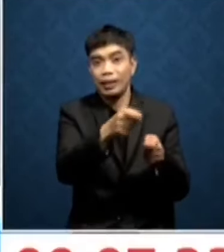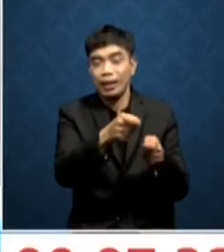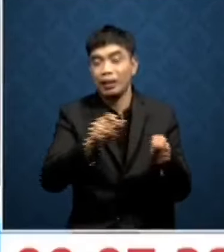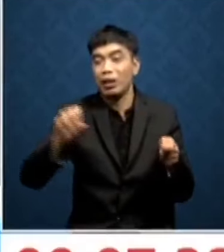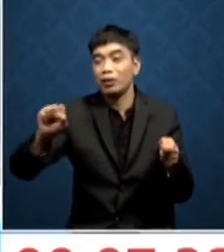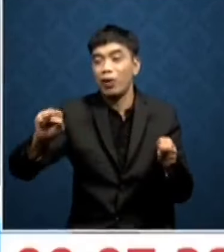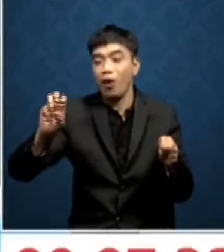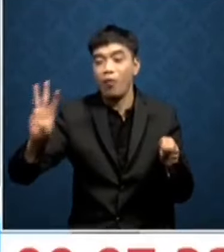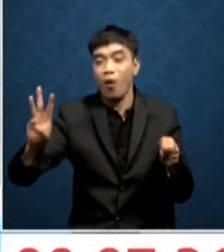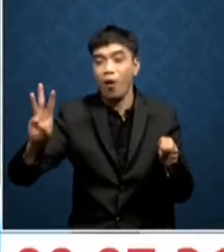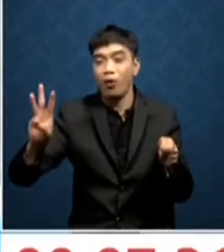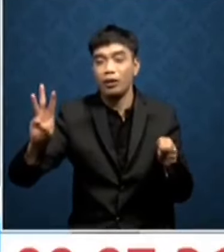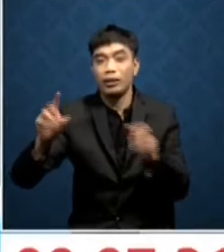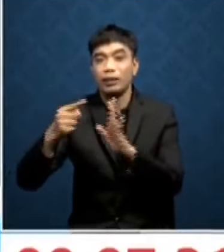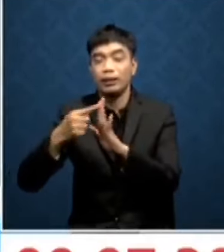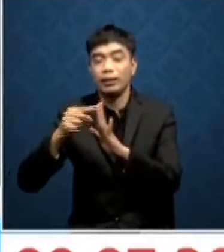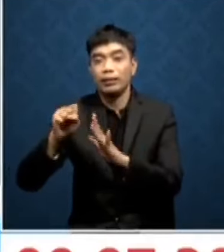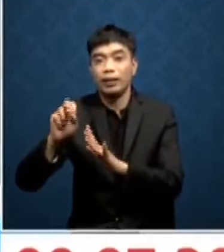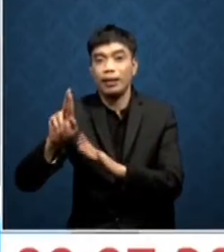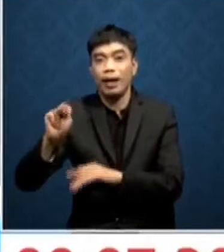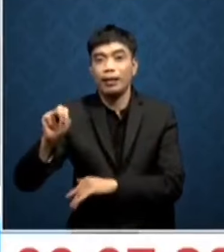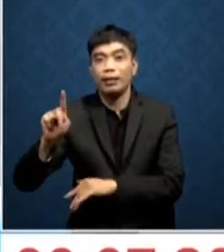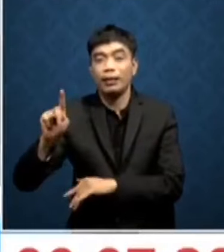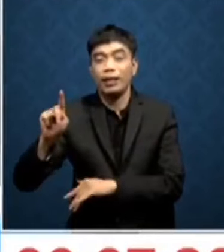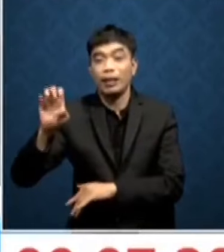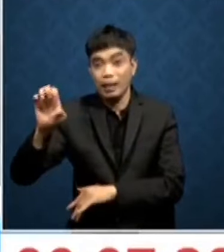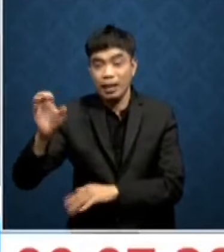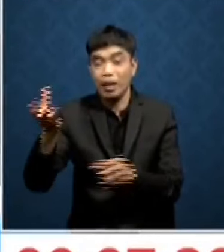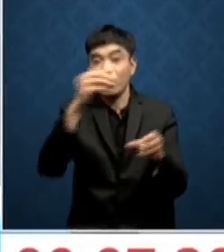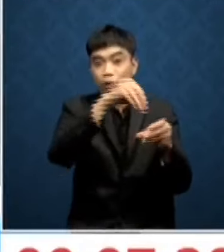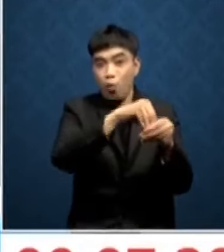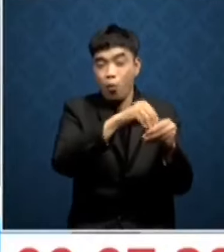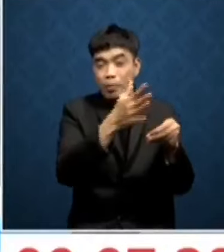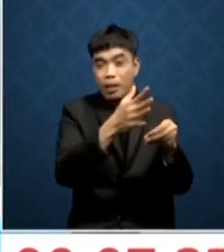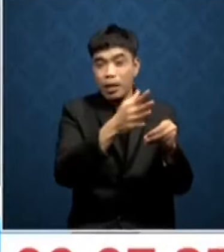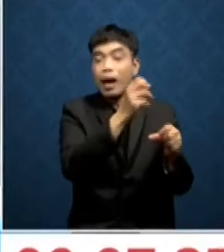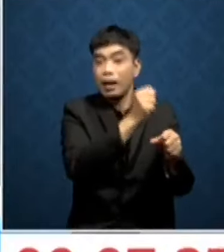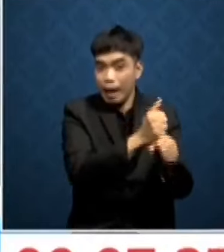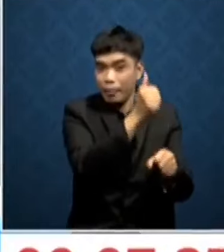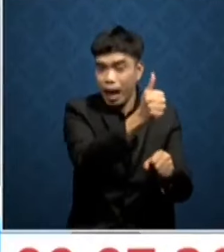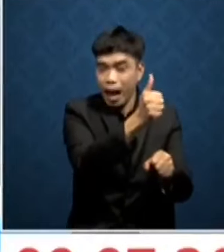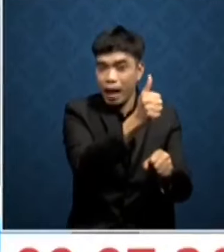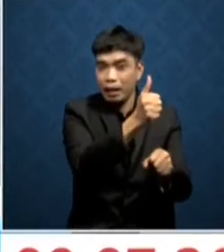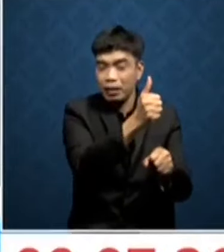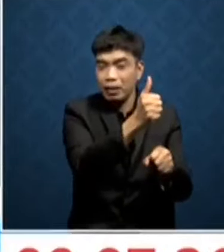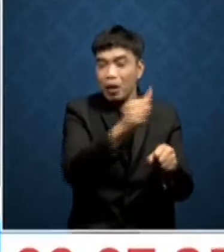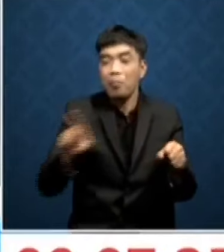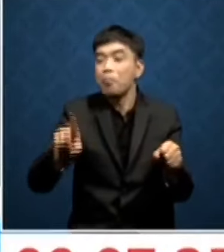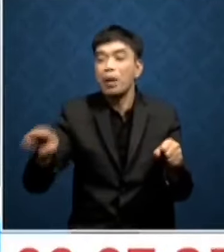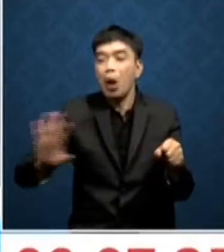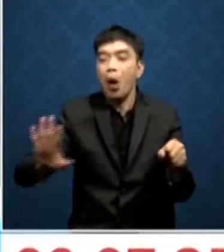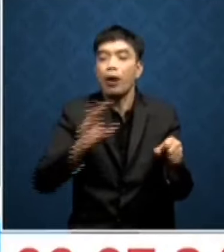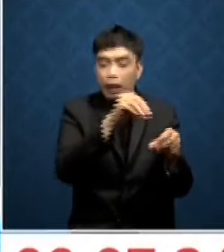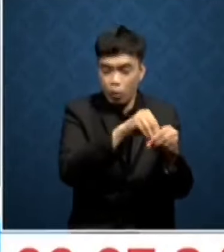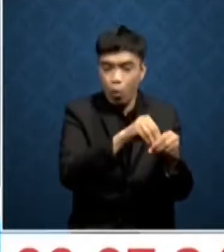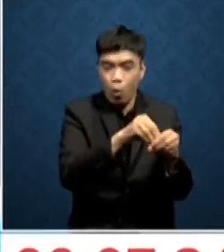เสรณีก็อยู่ได้แล้วทำได้ดีด้วยอันนี้แปลว่าท่านกำลังด้อยฆ่าสว